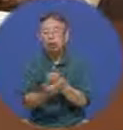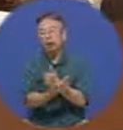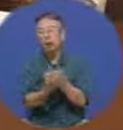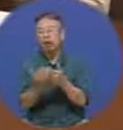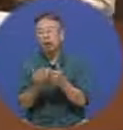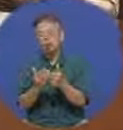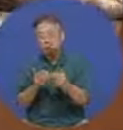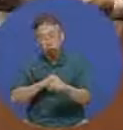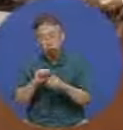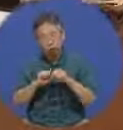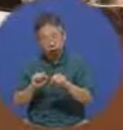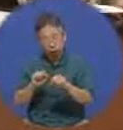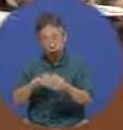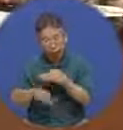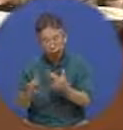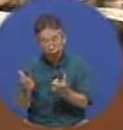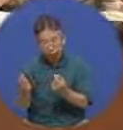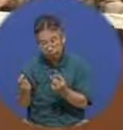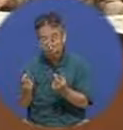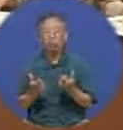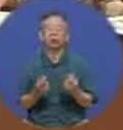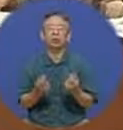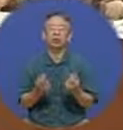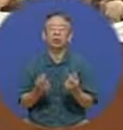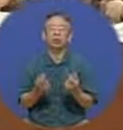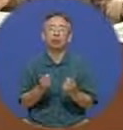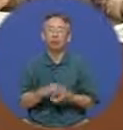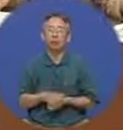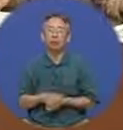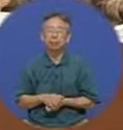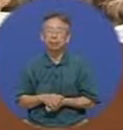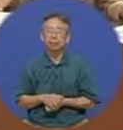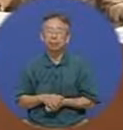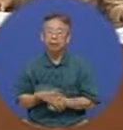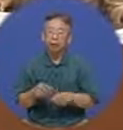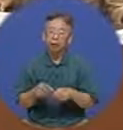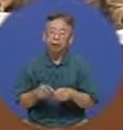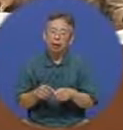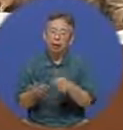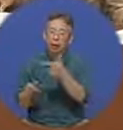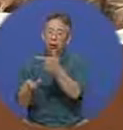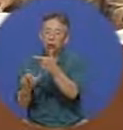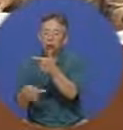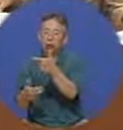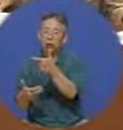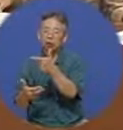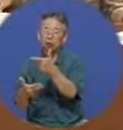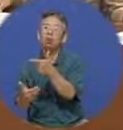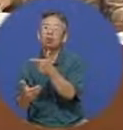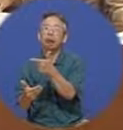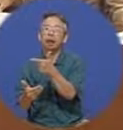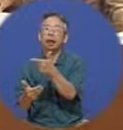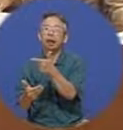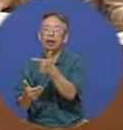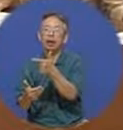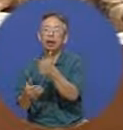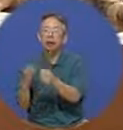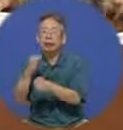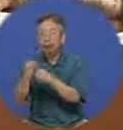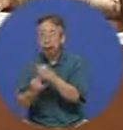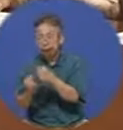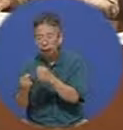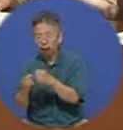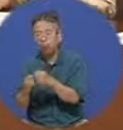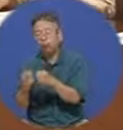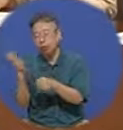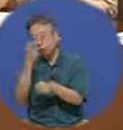という取り組みをされているわけですね。 はい、 はい、で6月9日に今教えてくださったネットパトロール開始された